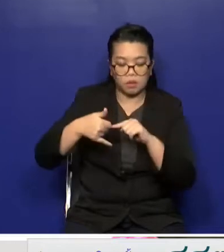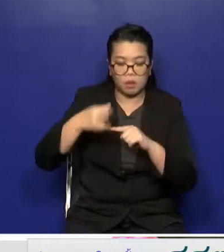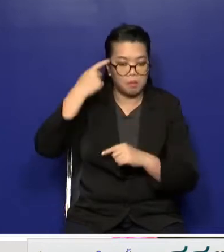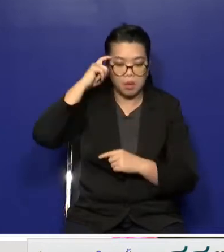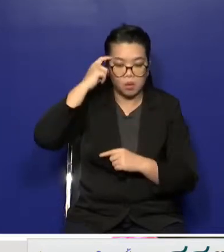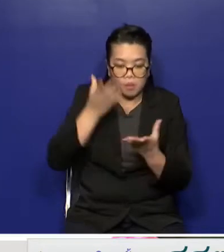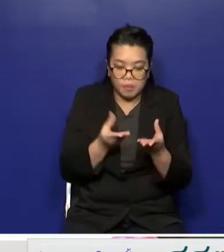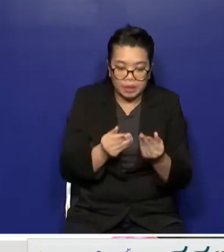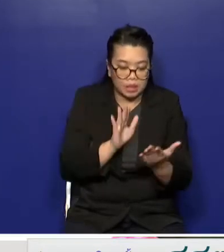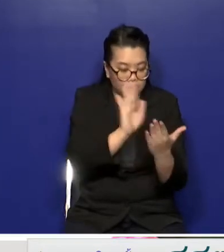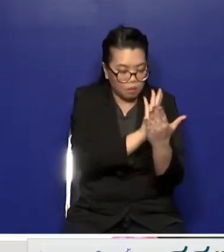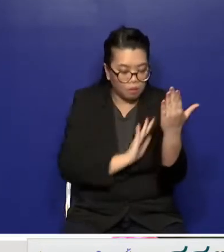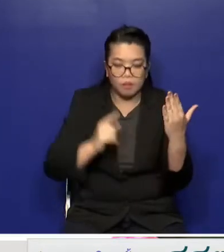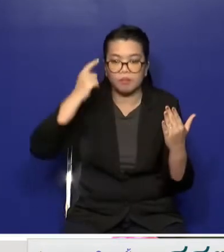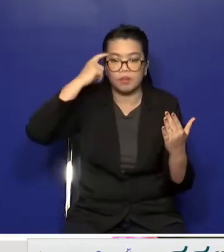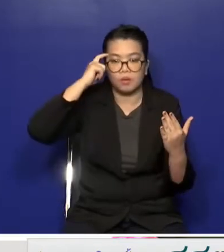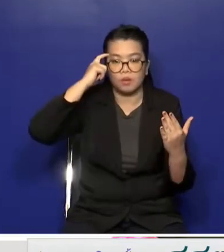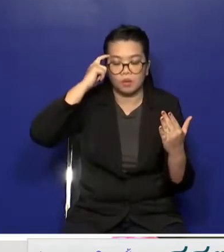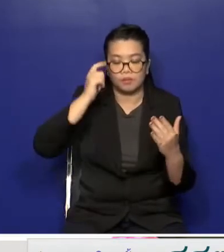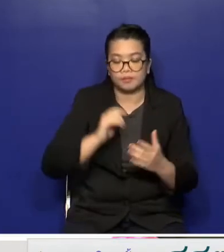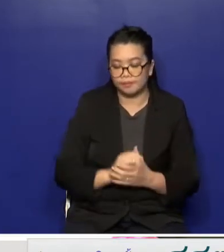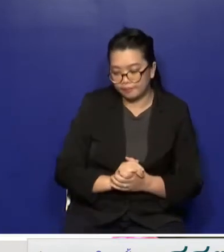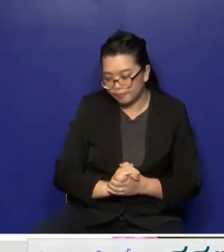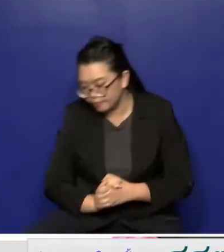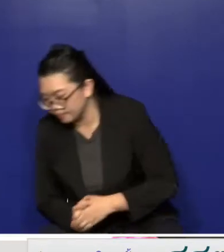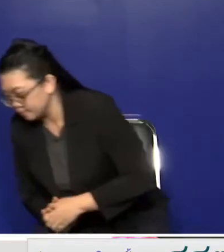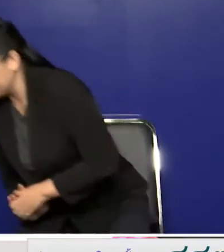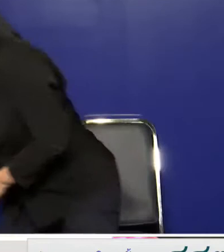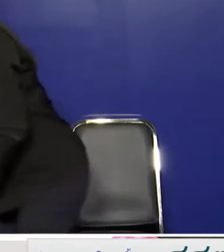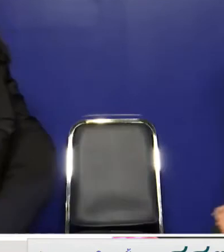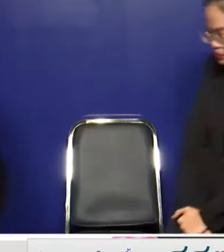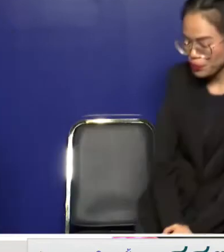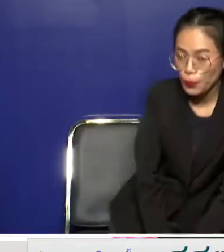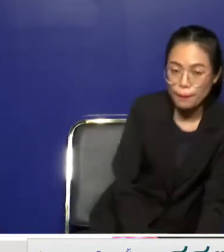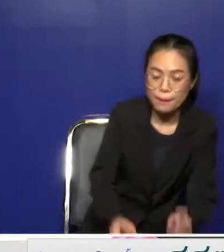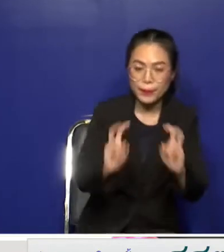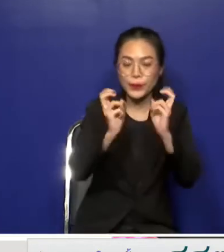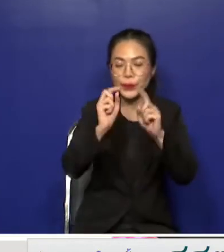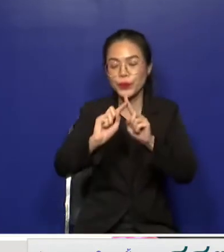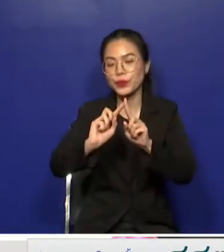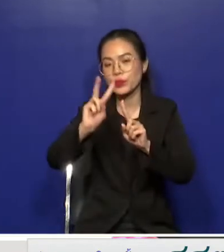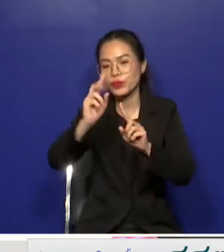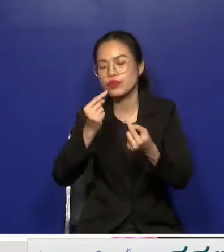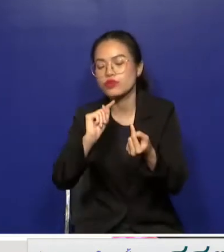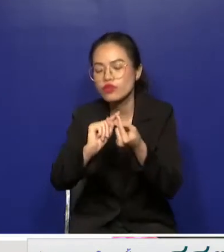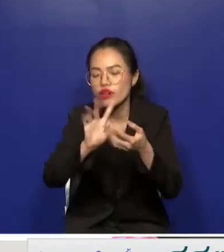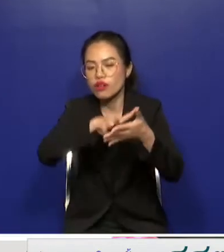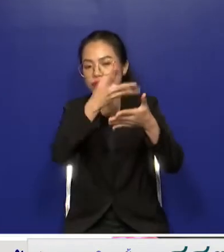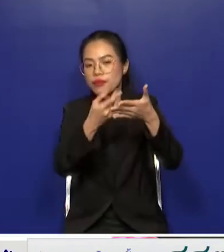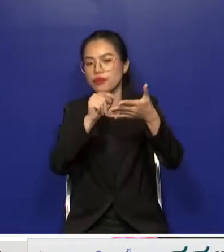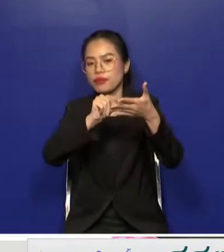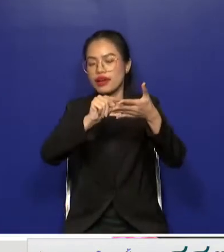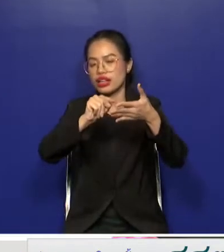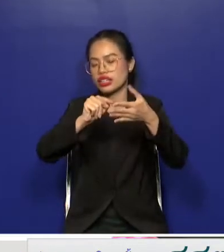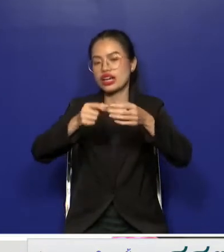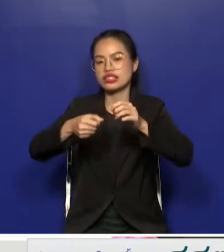ผมฝากดครันปเด็ útil Gottesระเด็ 2 ผมดใรายงานและสนใจเหมืพ subsequent ลทั้ได้ด anotherือุทธศาต์ผลการ